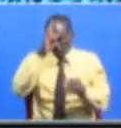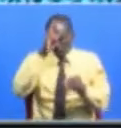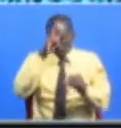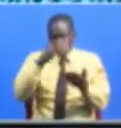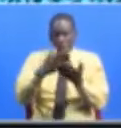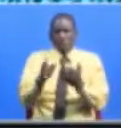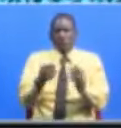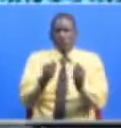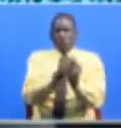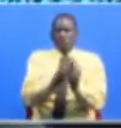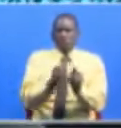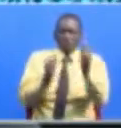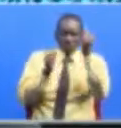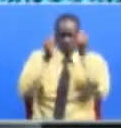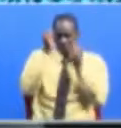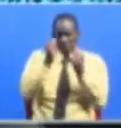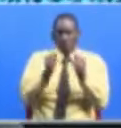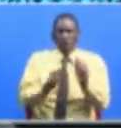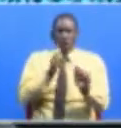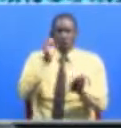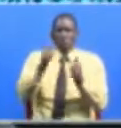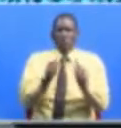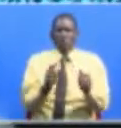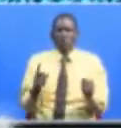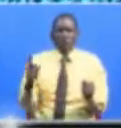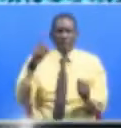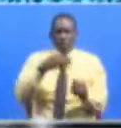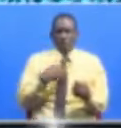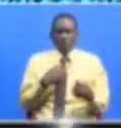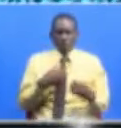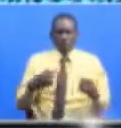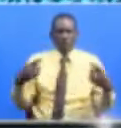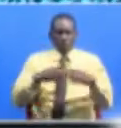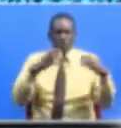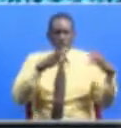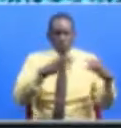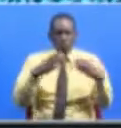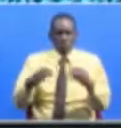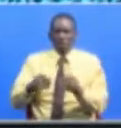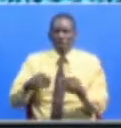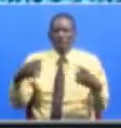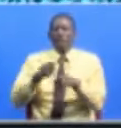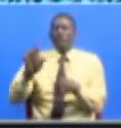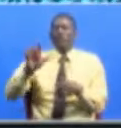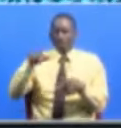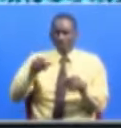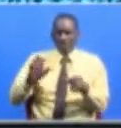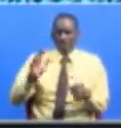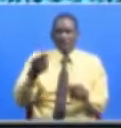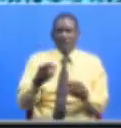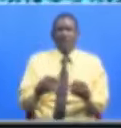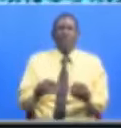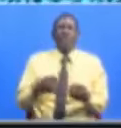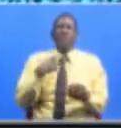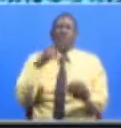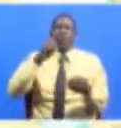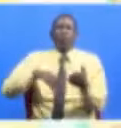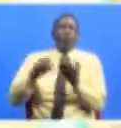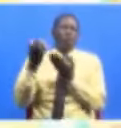ulinzi katika michezo na siku moja watakuwa na timu mbalimbali katika ligi tofauti hapa nyumbani. Tusikie alisema nini.